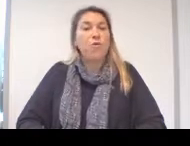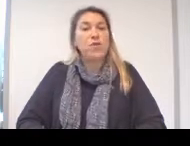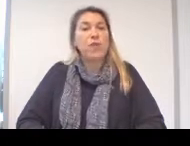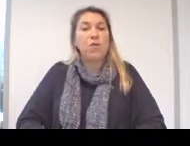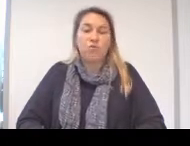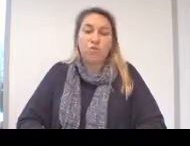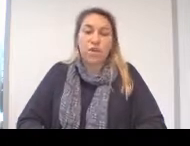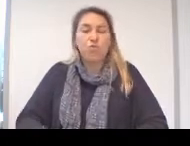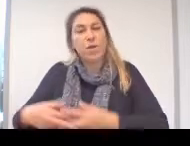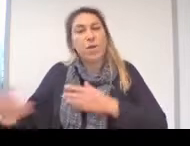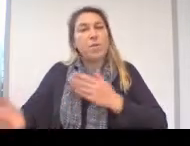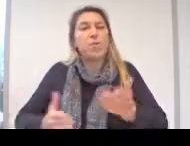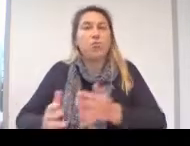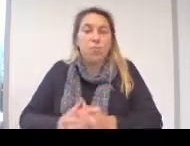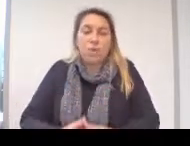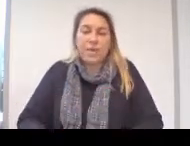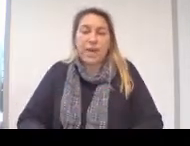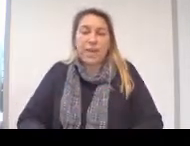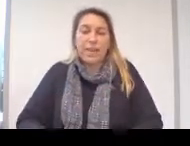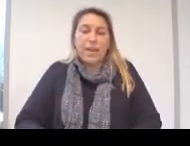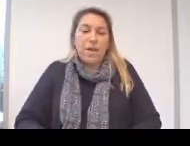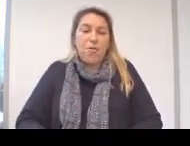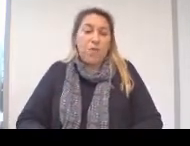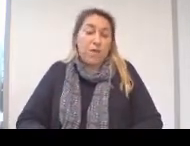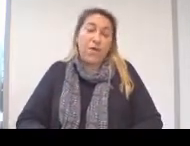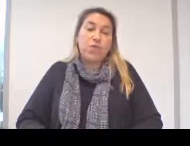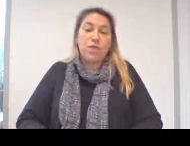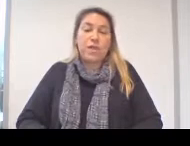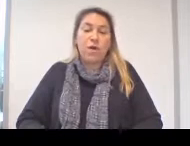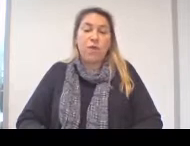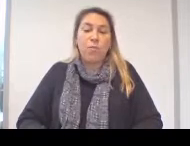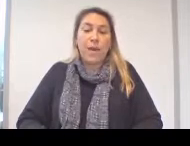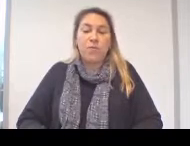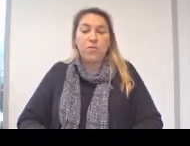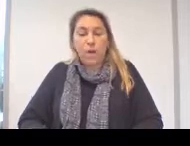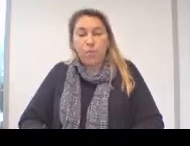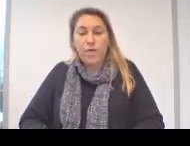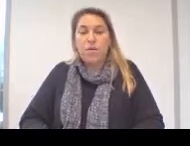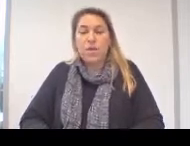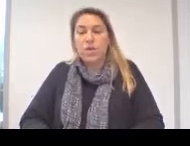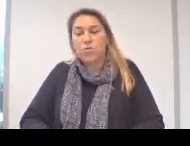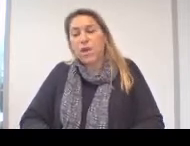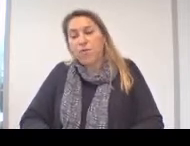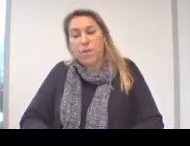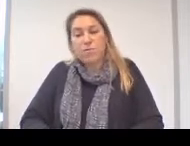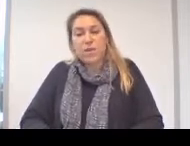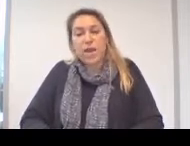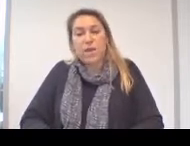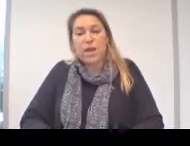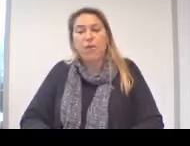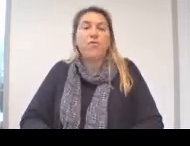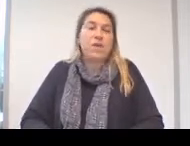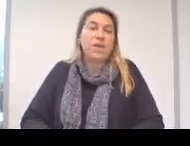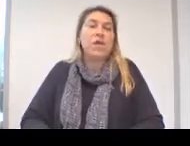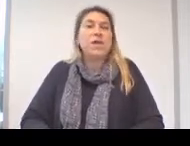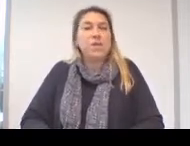titres professionnels ou de CQP et puis de nombreuses passerelles. Et enfin, ce secteur accompagne dans la professionnalisation et la formation des